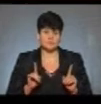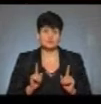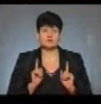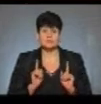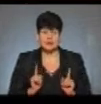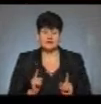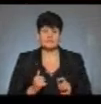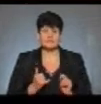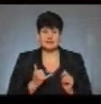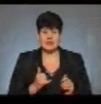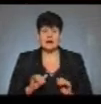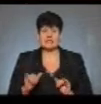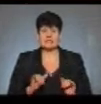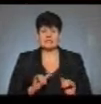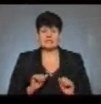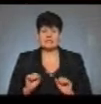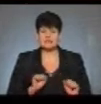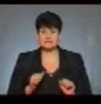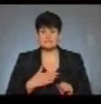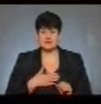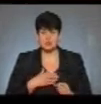для керівництва нашої фракції.